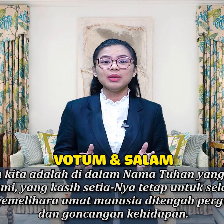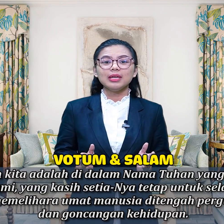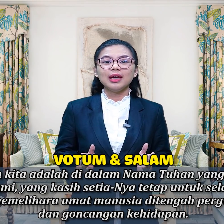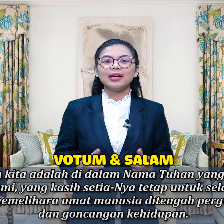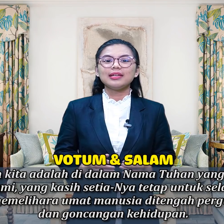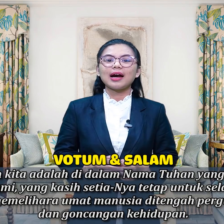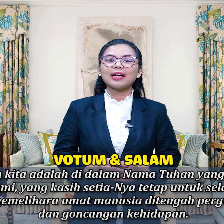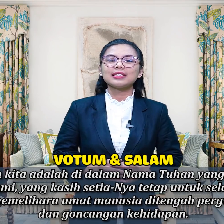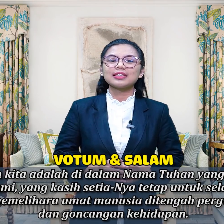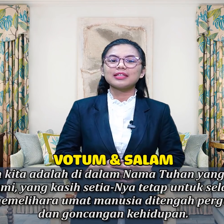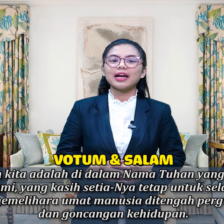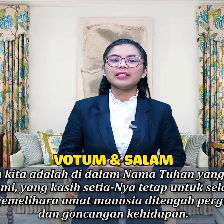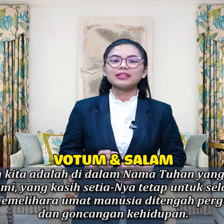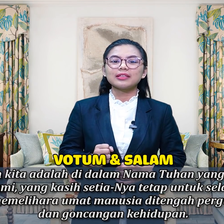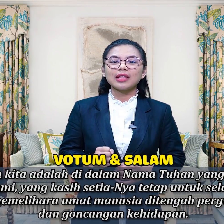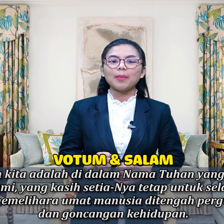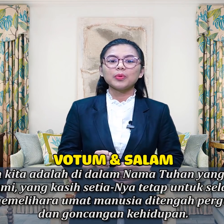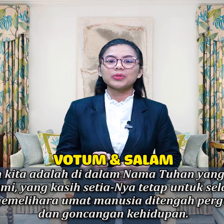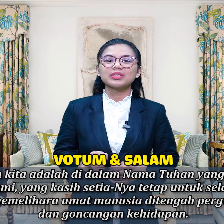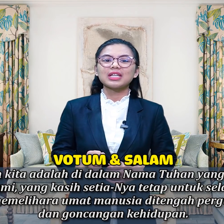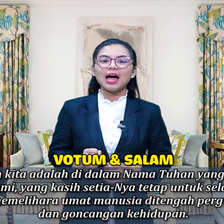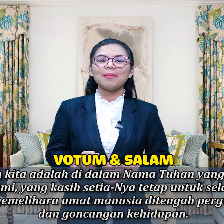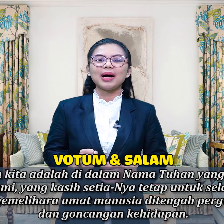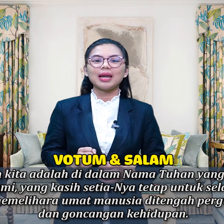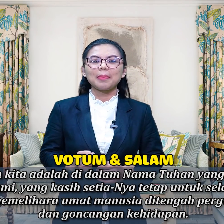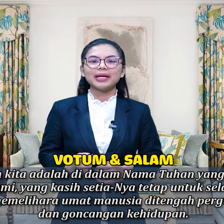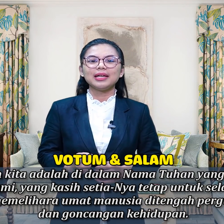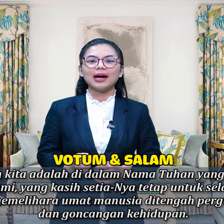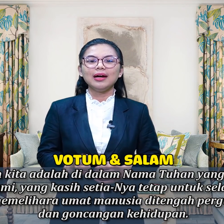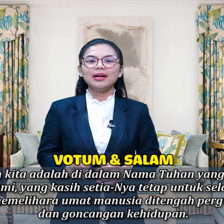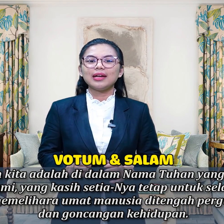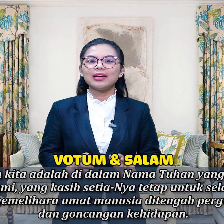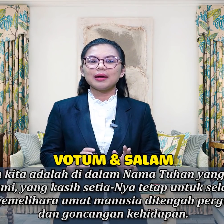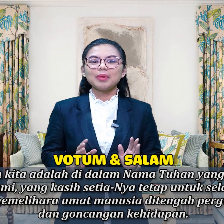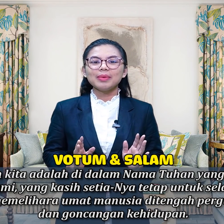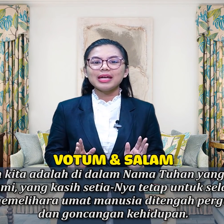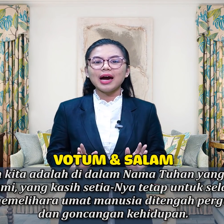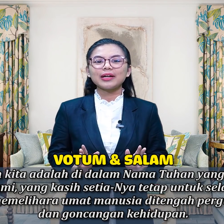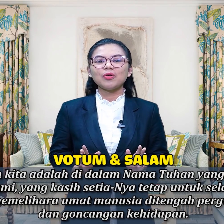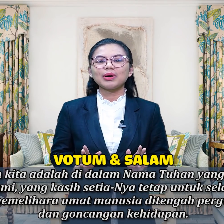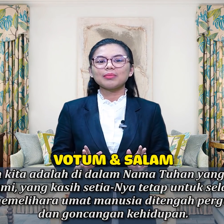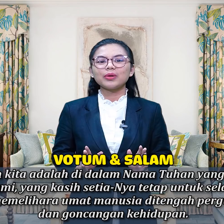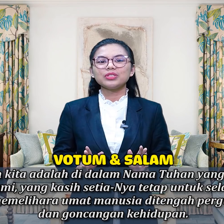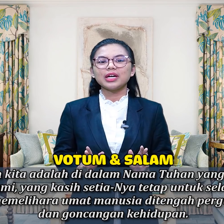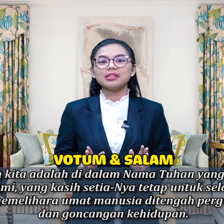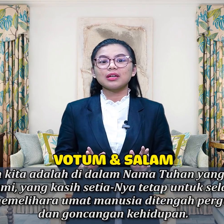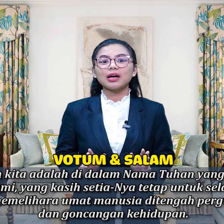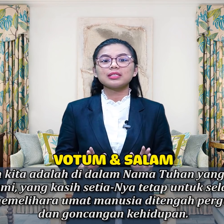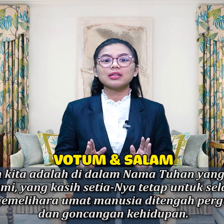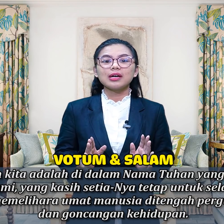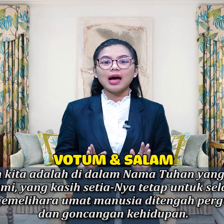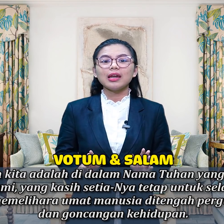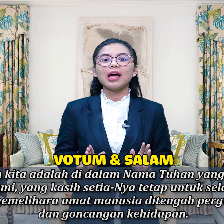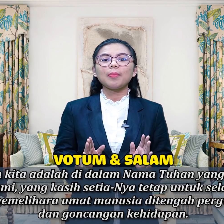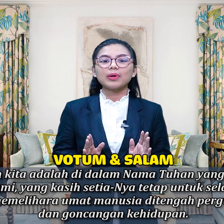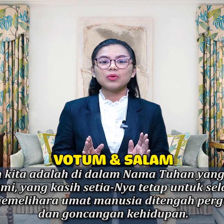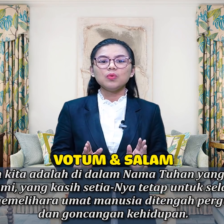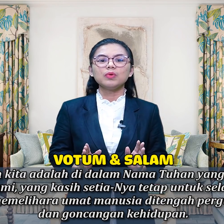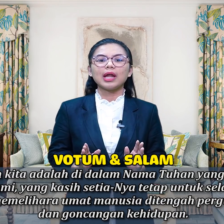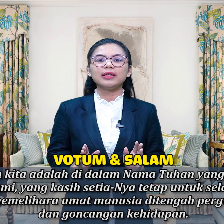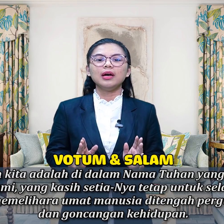dan bumi, yang kasih setianya tetap untuk selama-lamanya, dan yang memelihara umat manusia di tengah